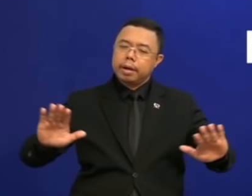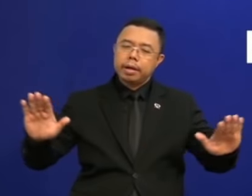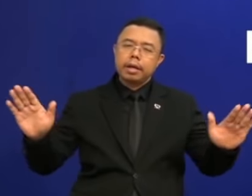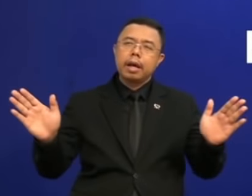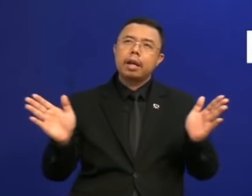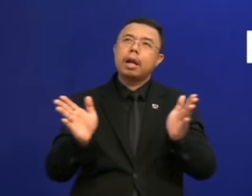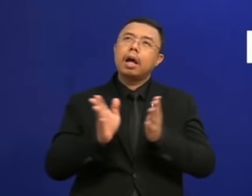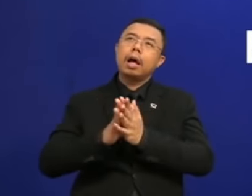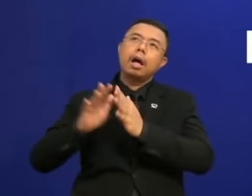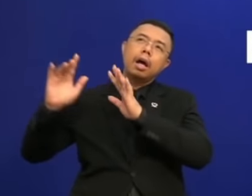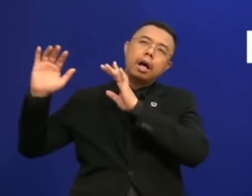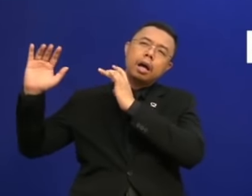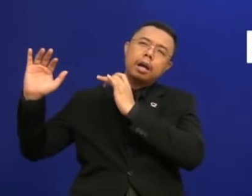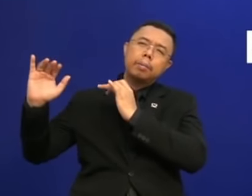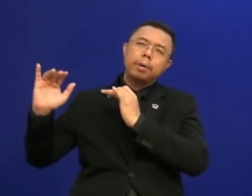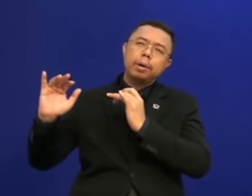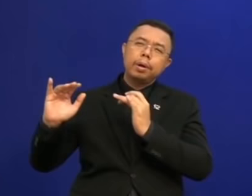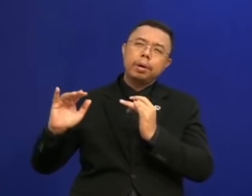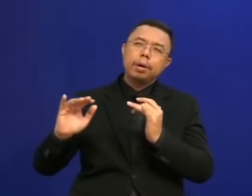damai dan